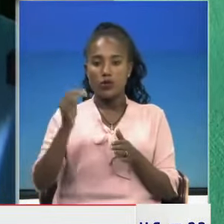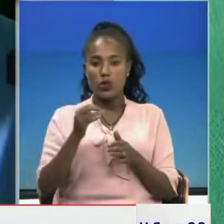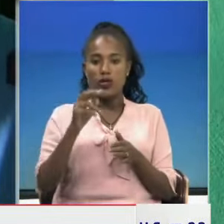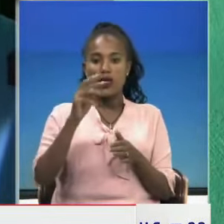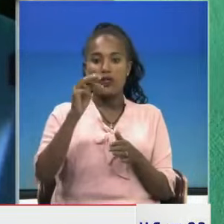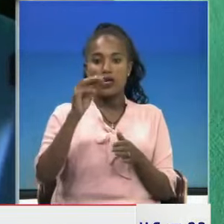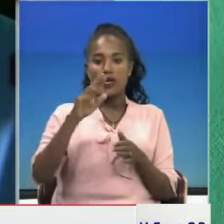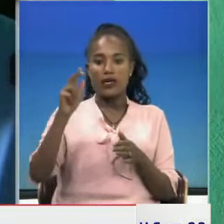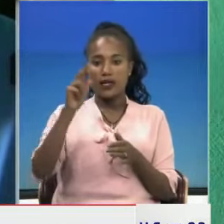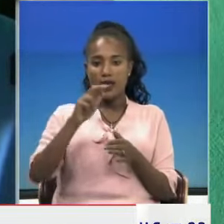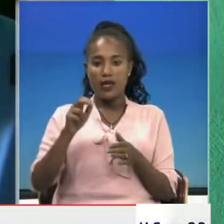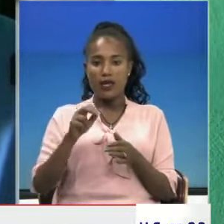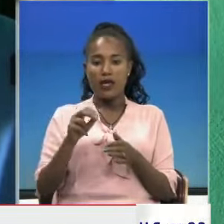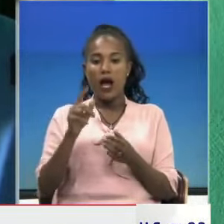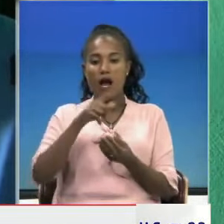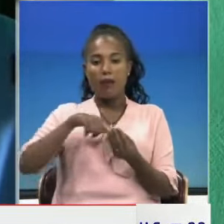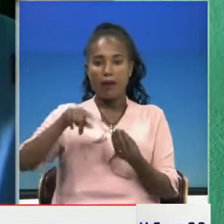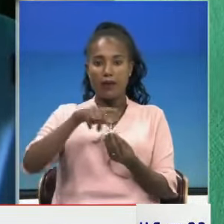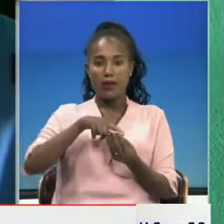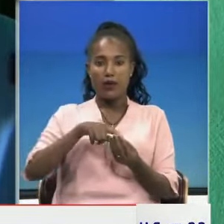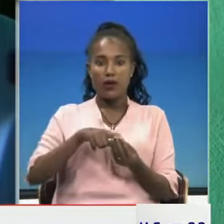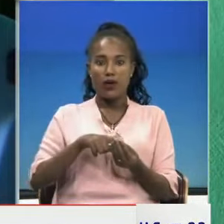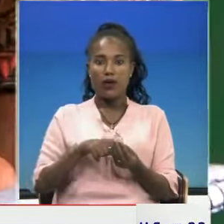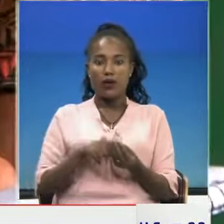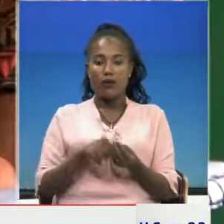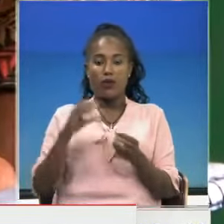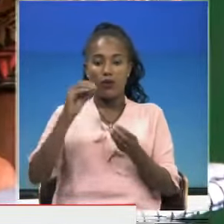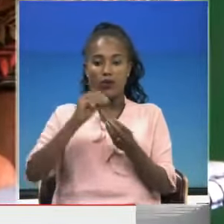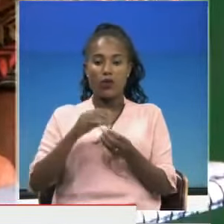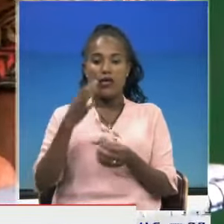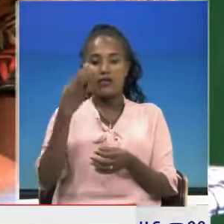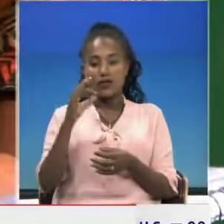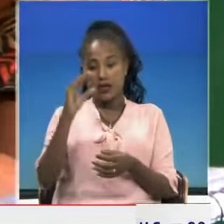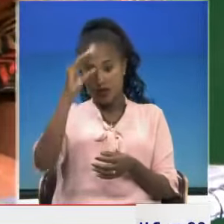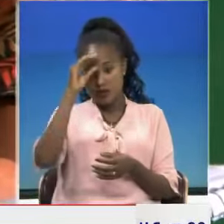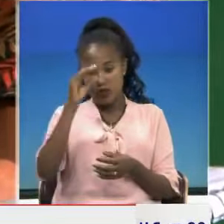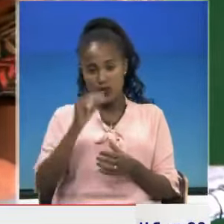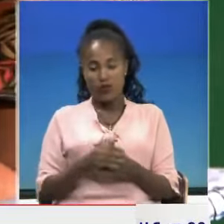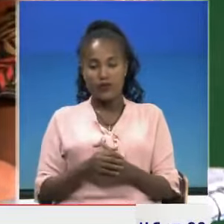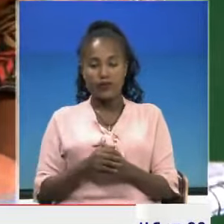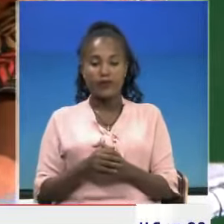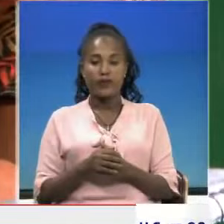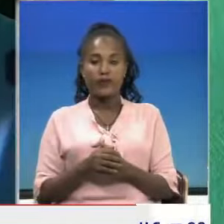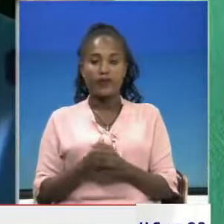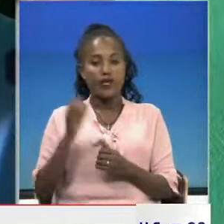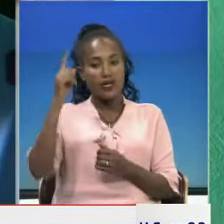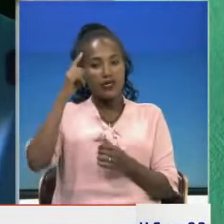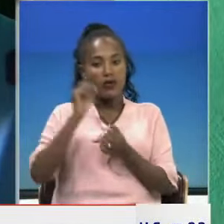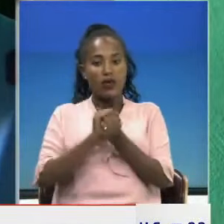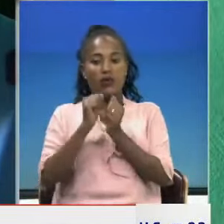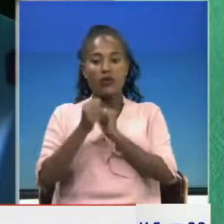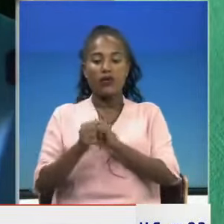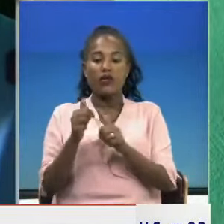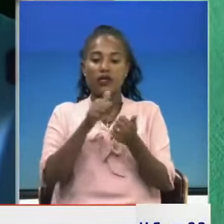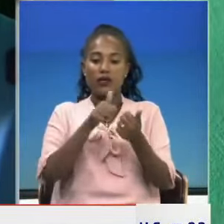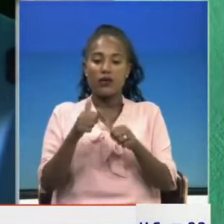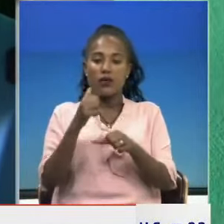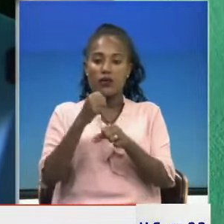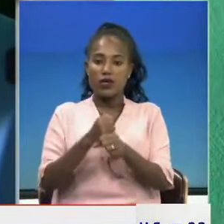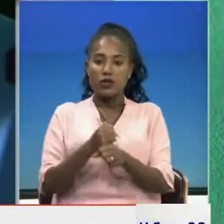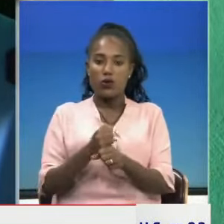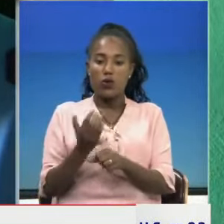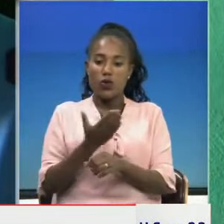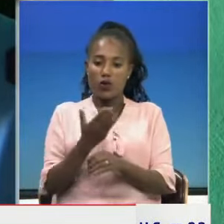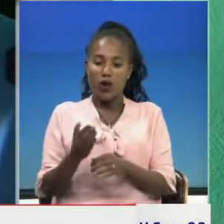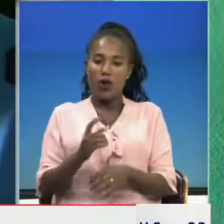አለፋ፣ ምዕራብ ደምቢያ አካባቢ በድምሩ ተወስዶ ሲታይ ወደ 19 ሰዎች በጸጉረ ልውጥነት ተጠርጥረው ተይዘው